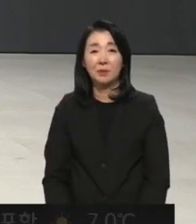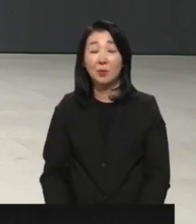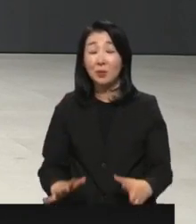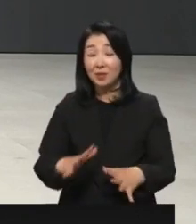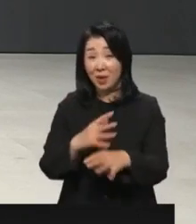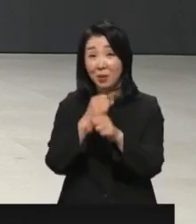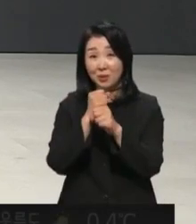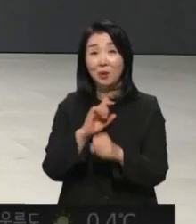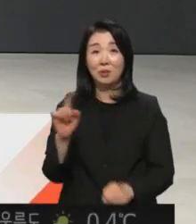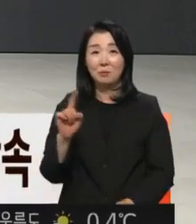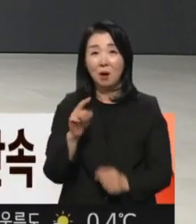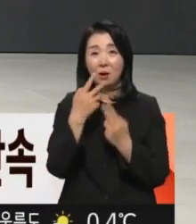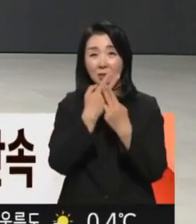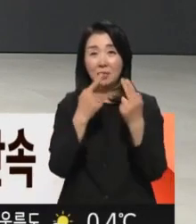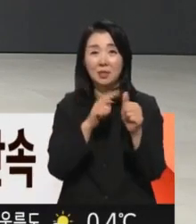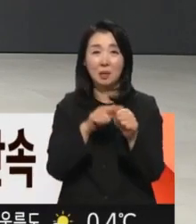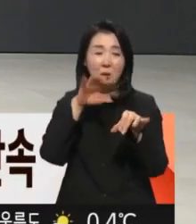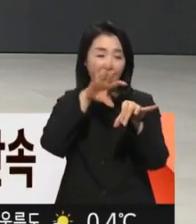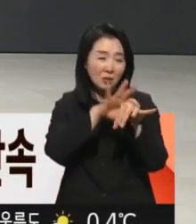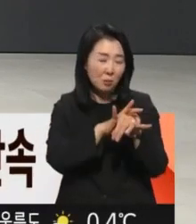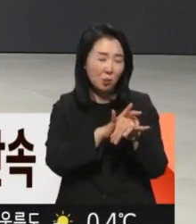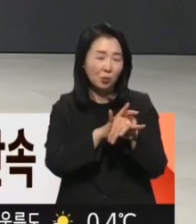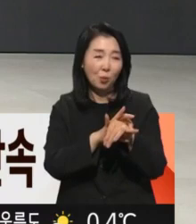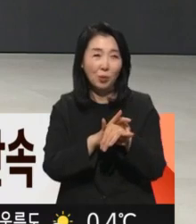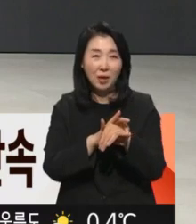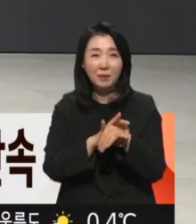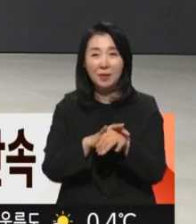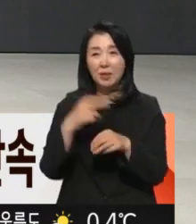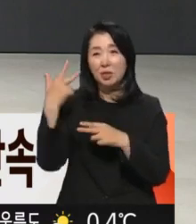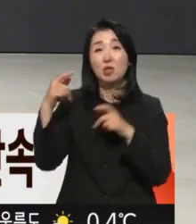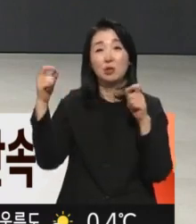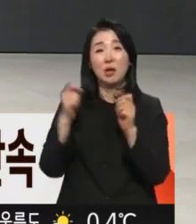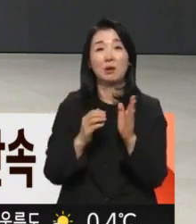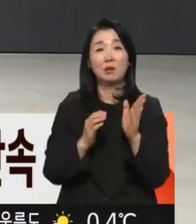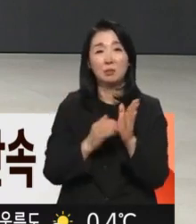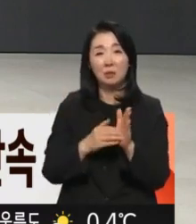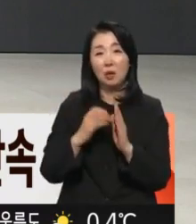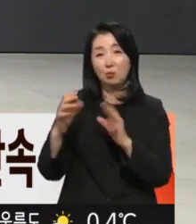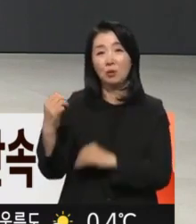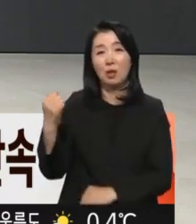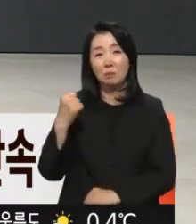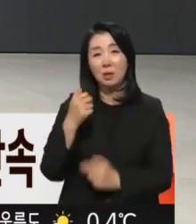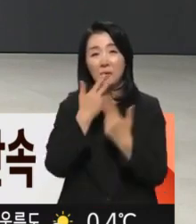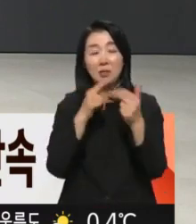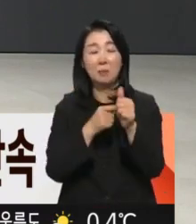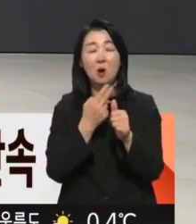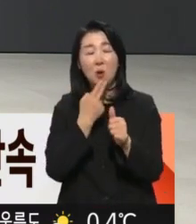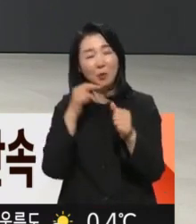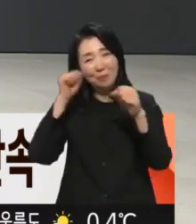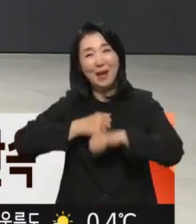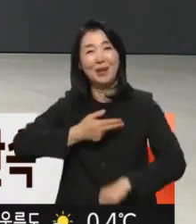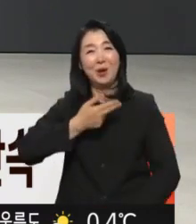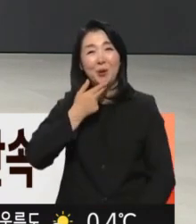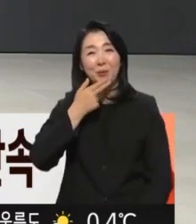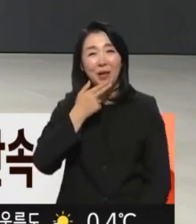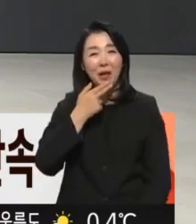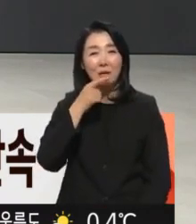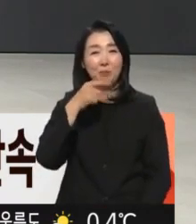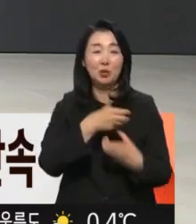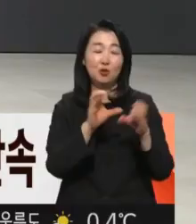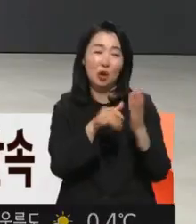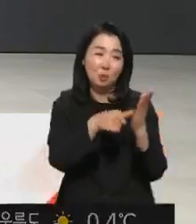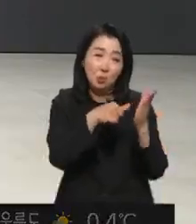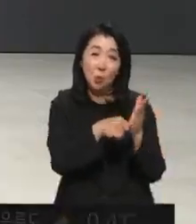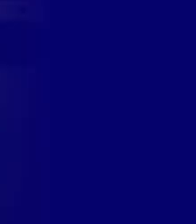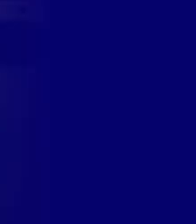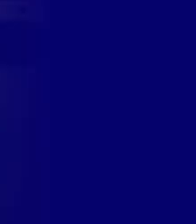발제는 이렇게 정리합니다. 이재명 대표 체포동의안 D-7, 국민의힘 이재명 없어도 안 망해, 민주당은 표단속.